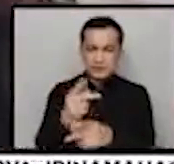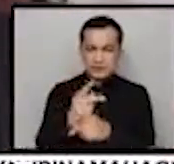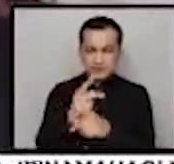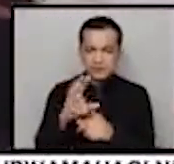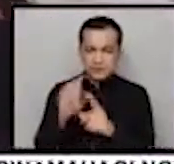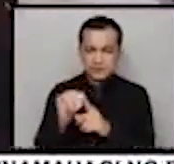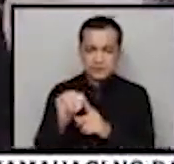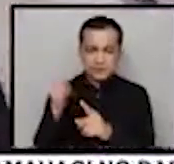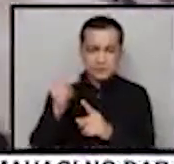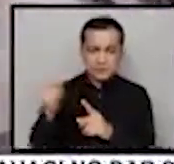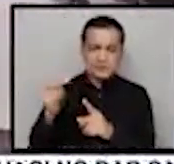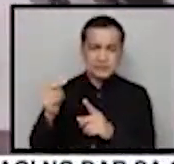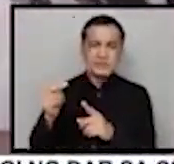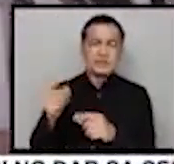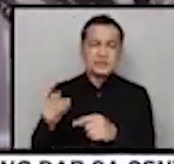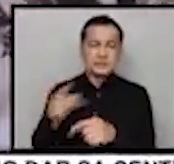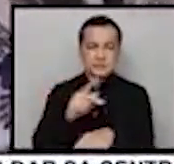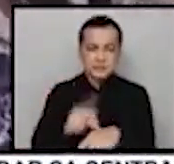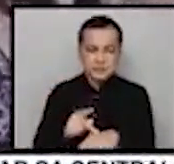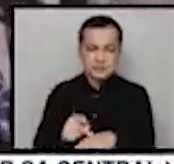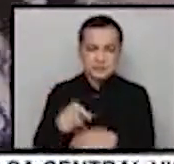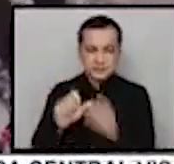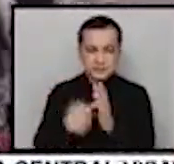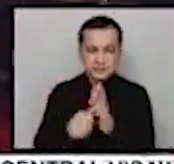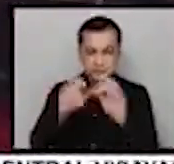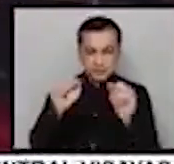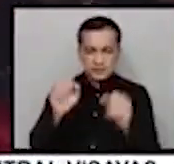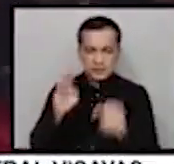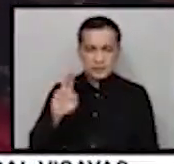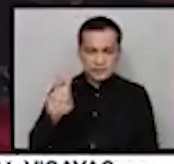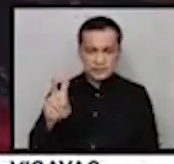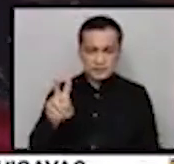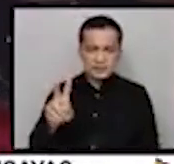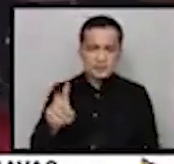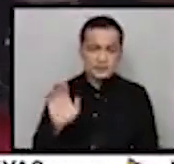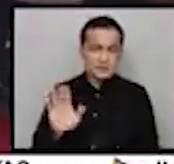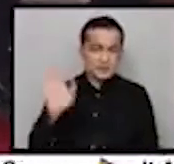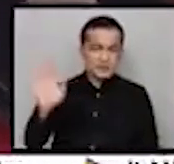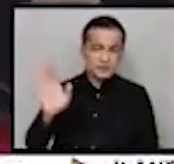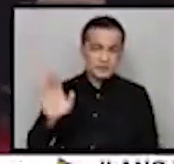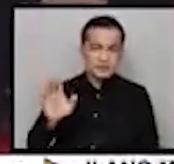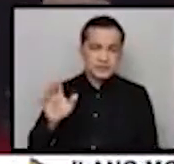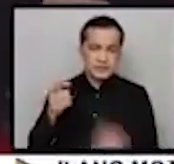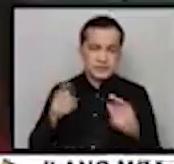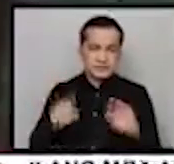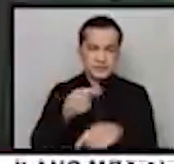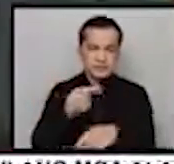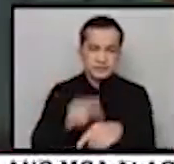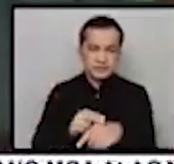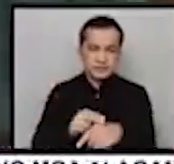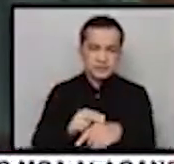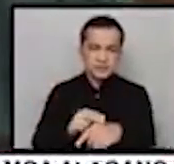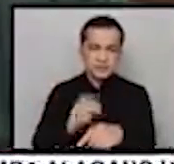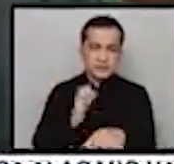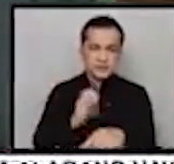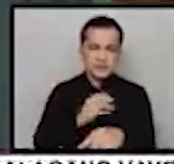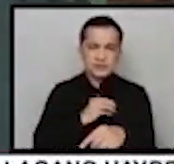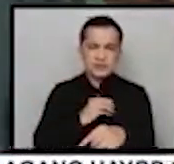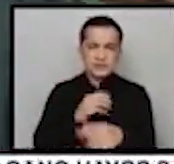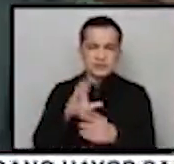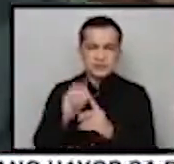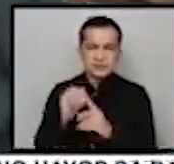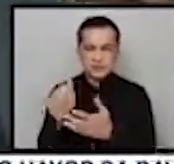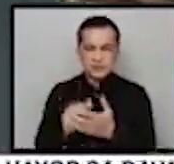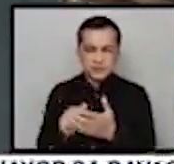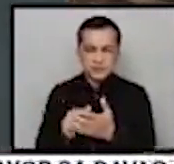heritage ng bansa. Ito ang binigyang diin ni Pangulong Ferdinand R. Marcos Jr. sa naganap na National Commission for Culture and the Arts 6